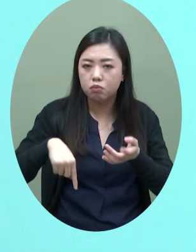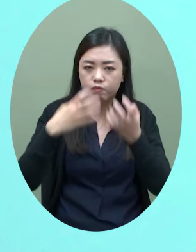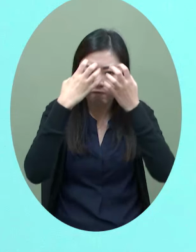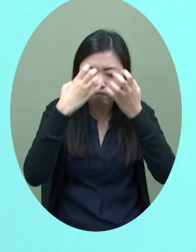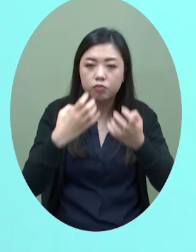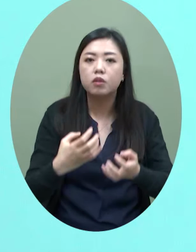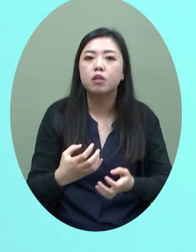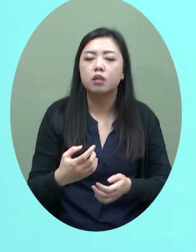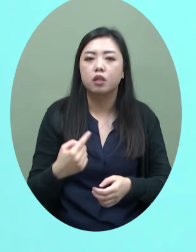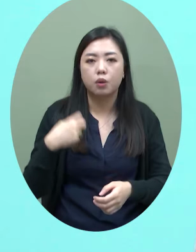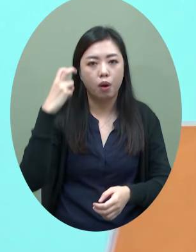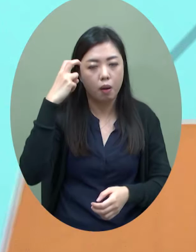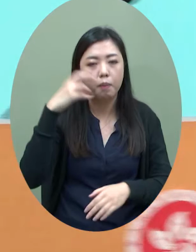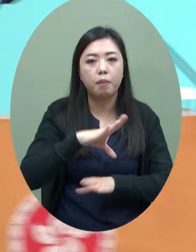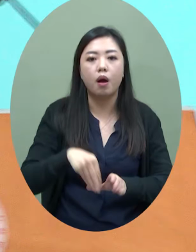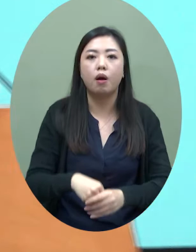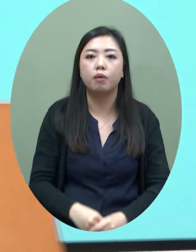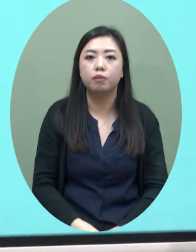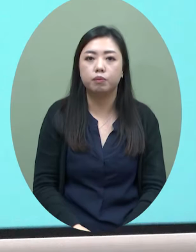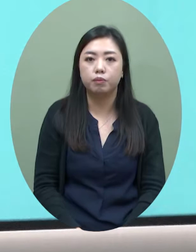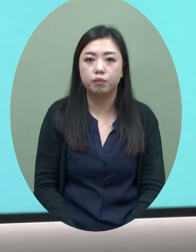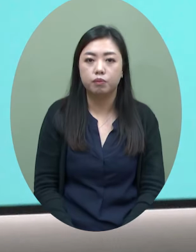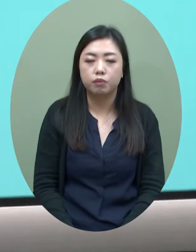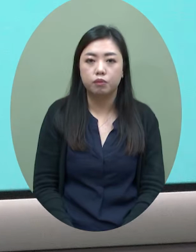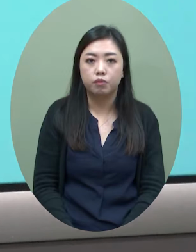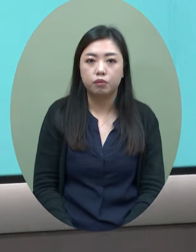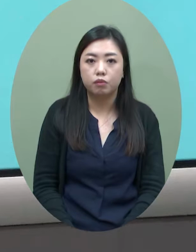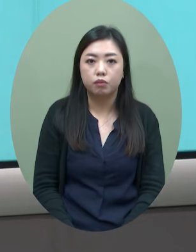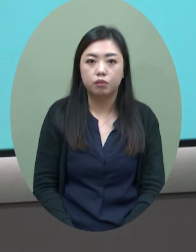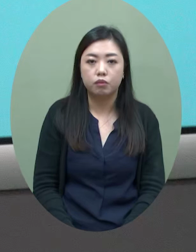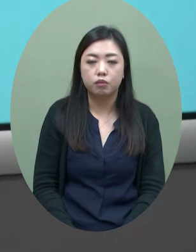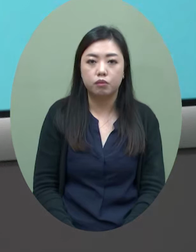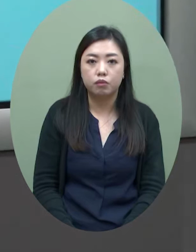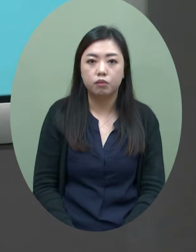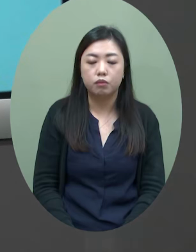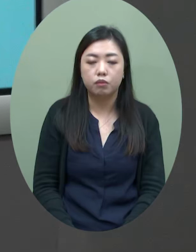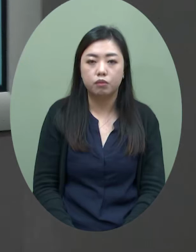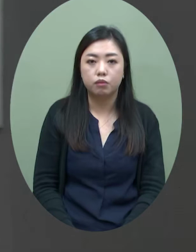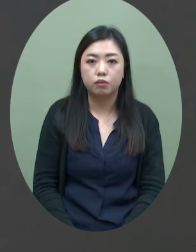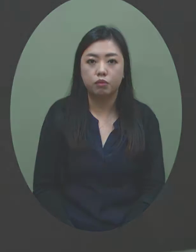家。